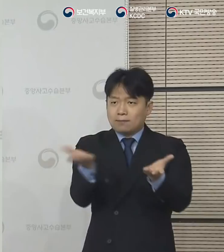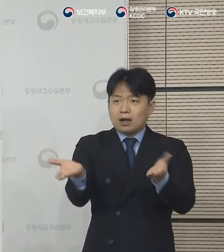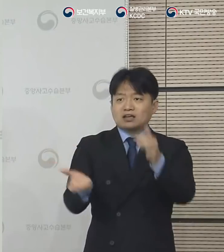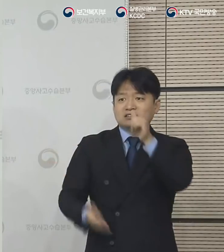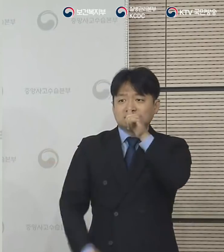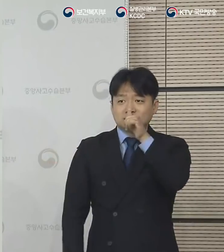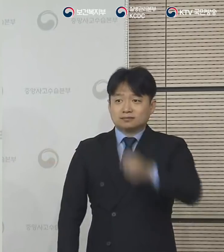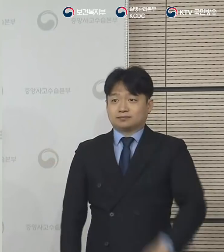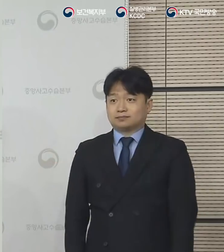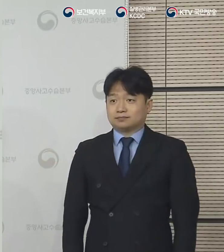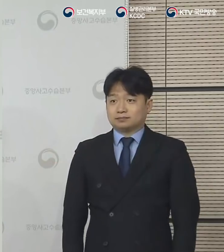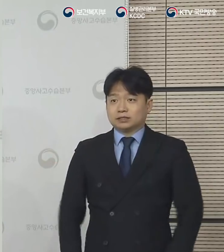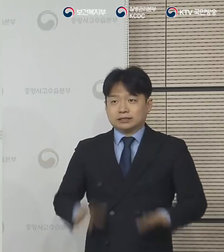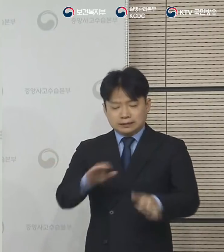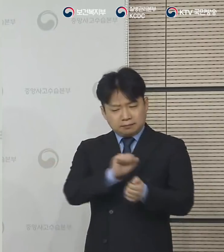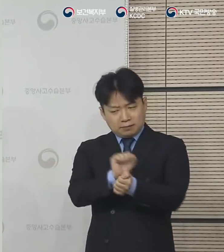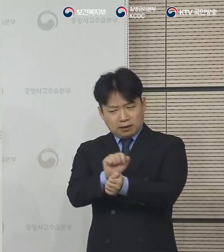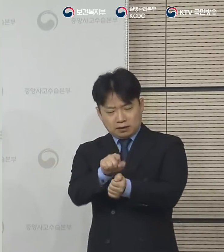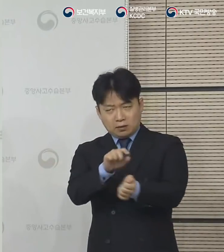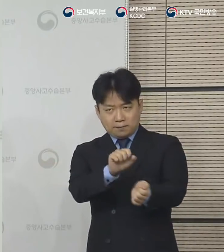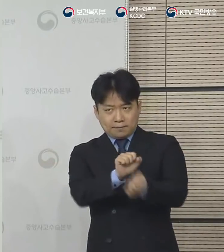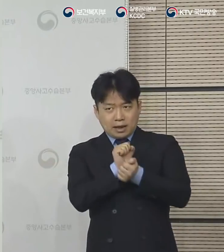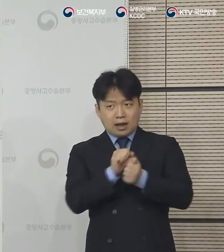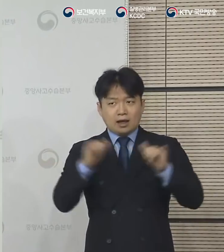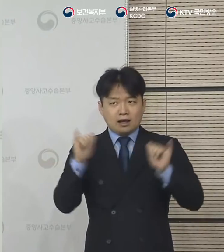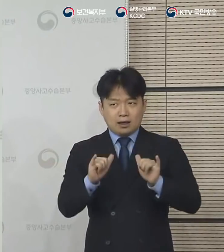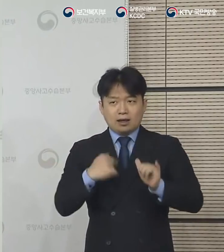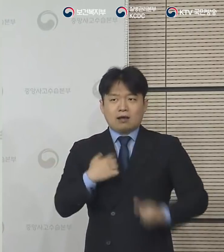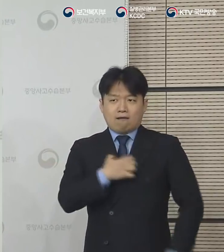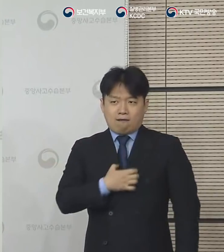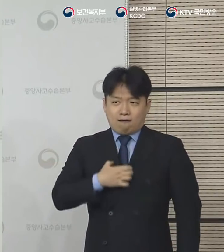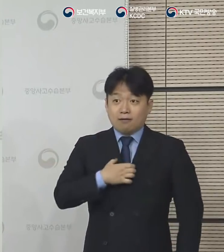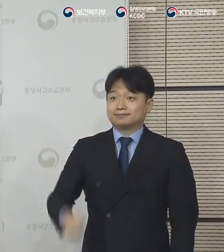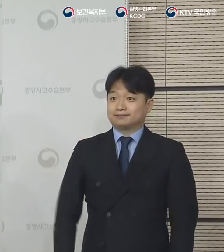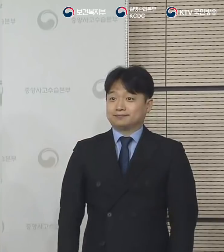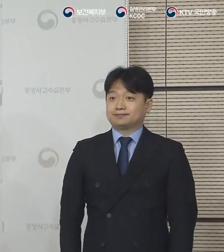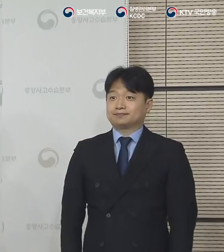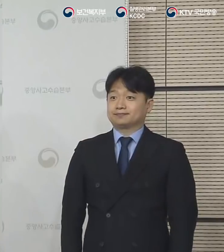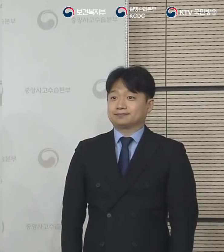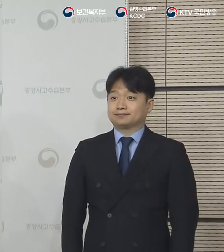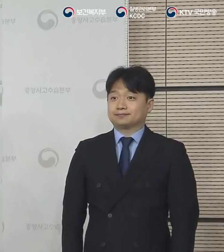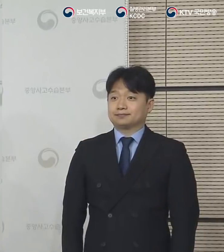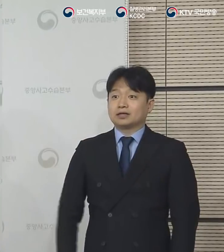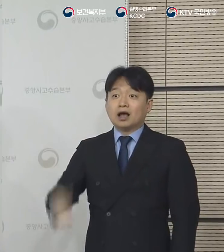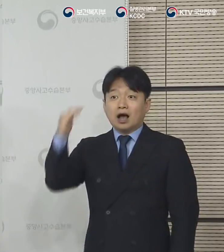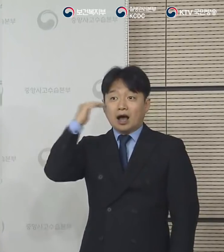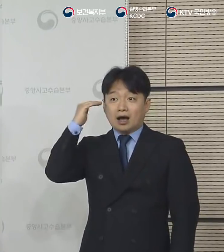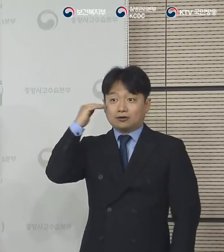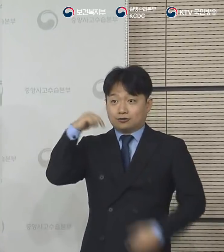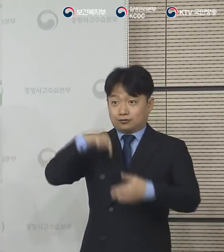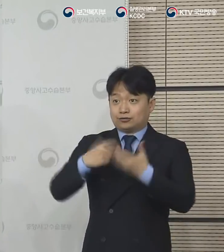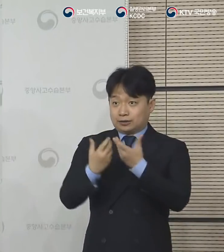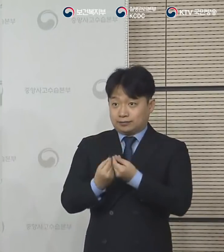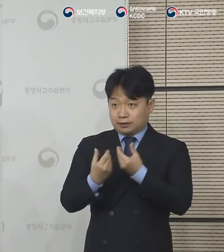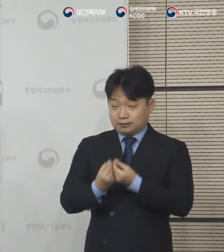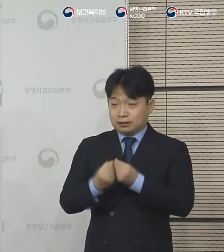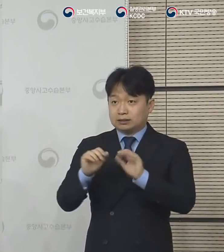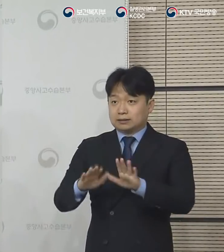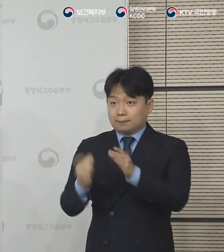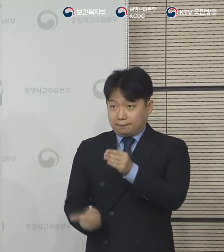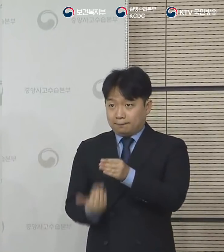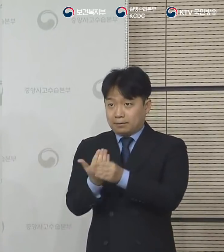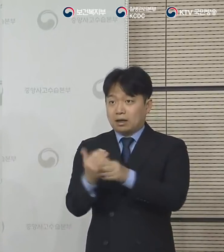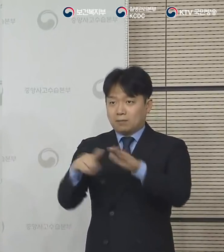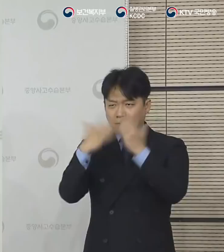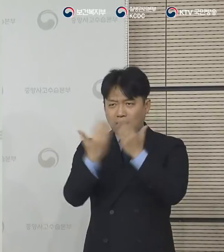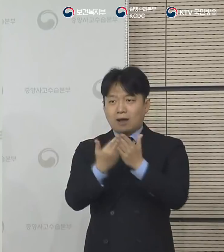있어 긴장을 늦추지 않고 방역 관리에 임하고 있습니다. 우리나라의 경우 현재까지 발생한